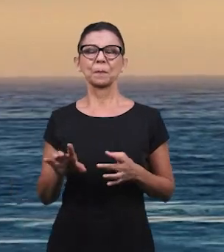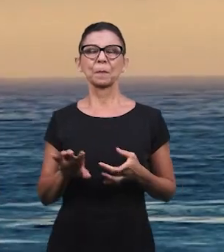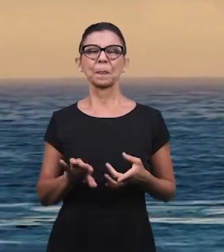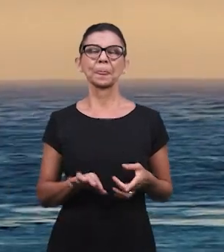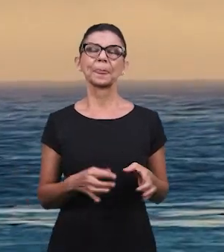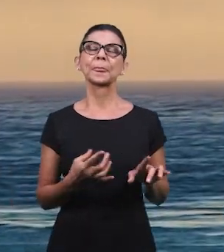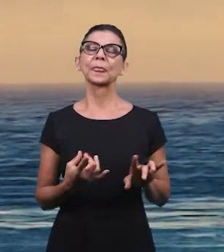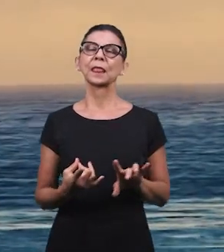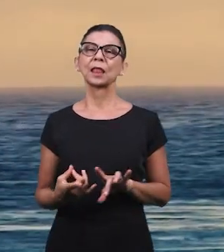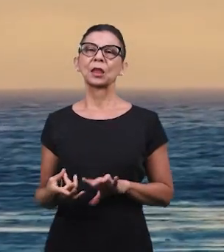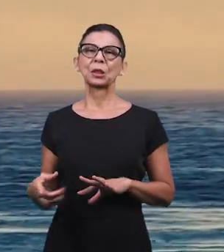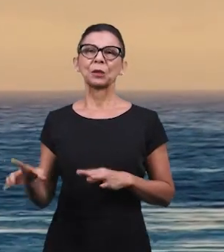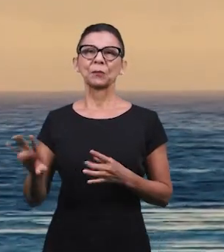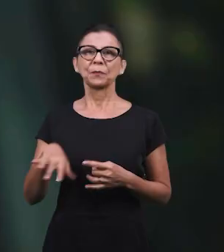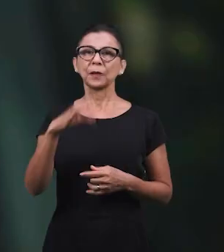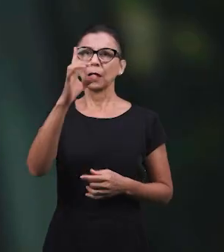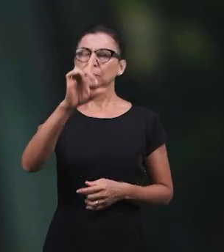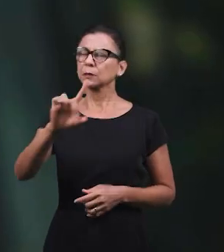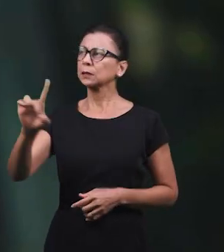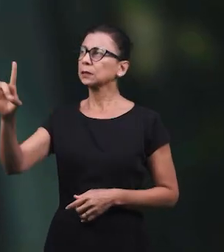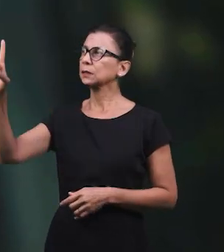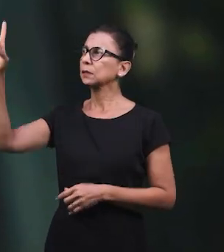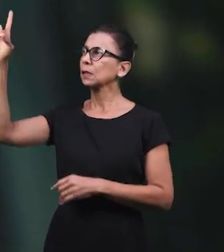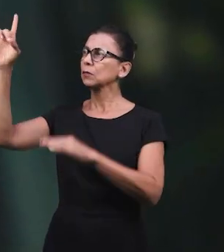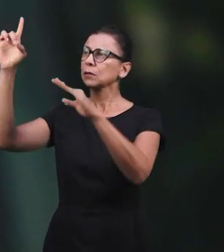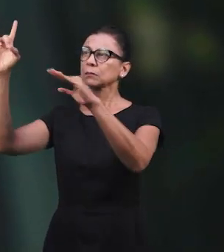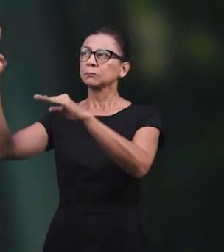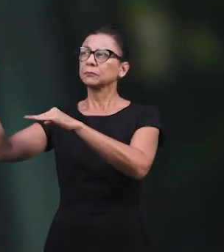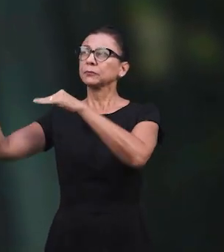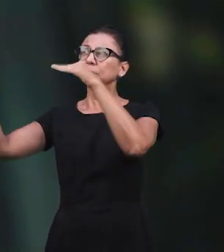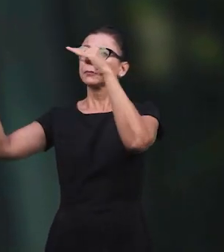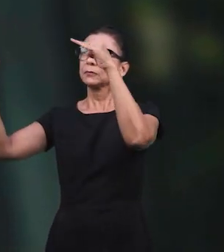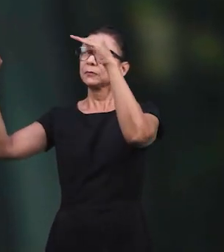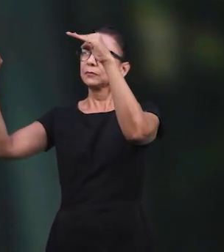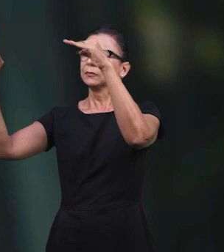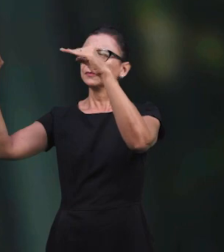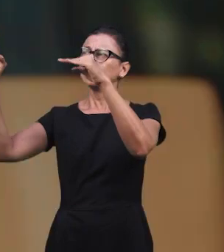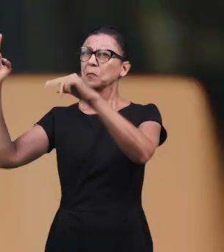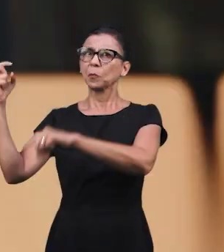Богу Всевышнему, благодетелю,